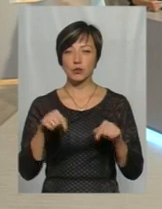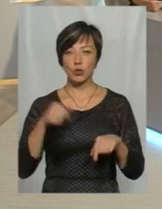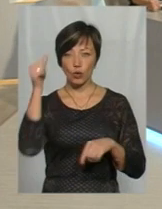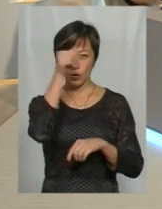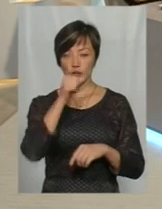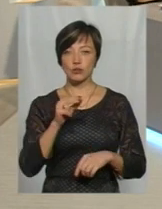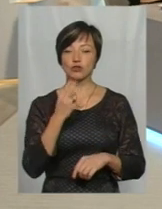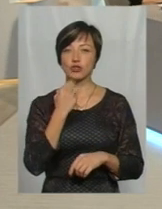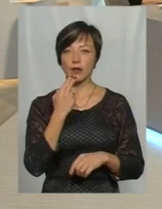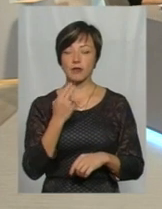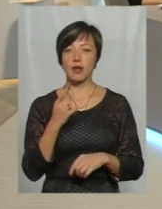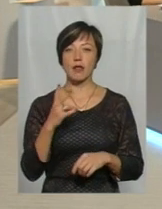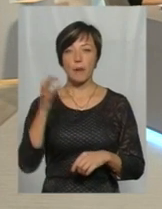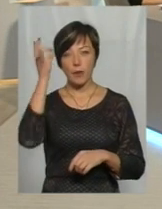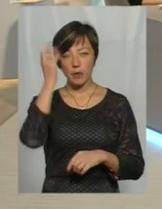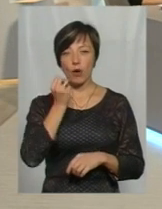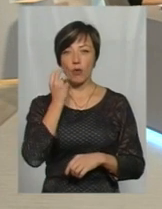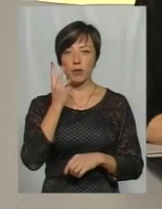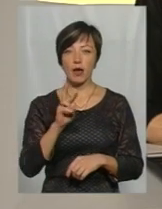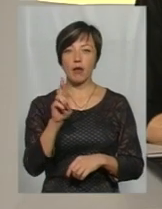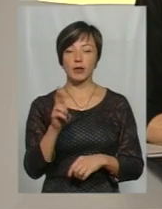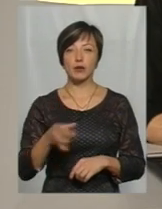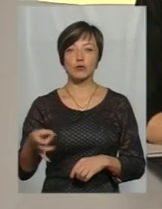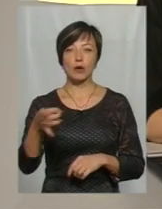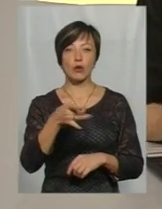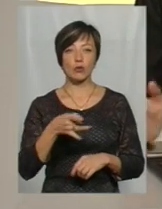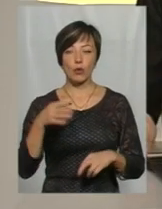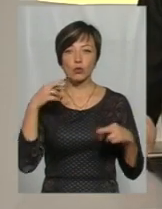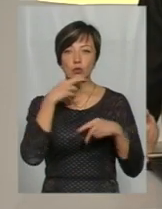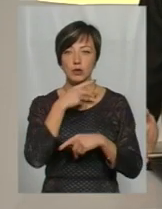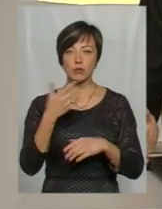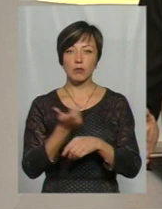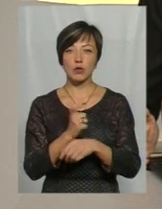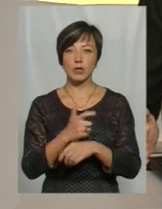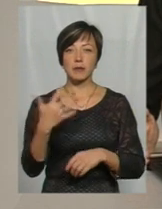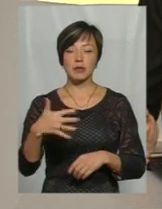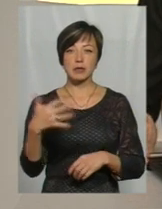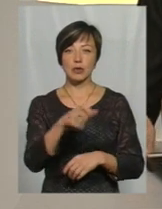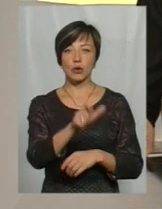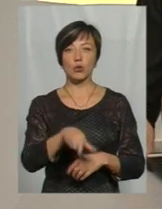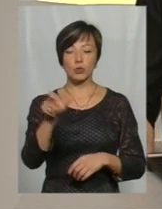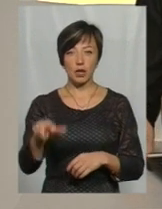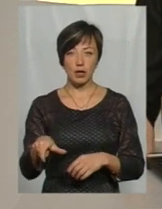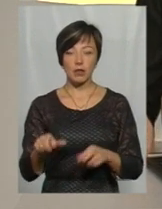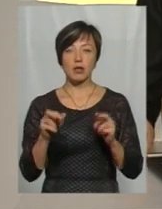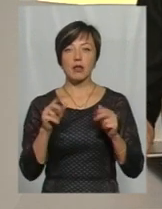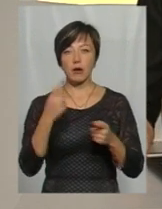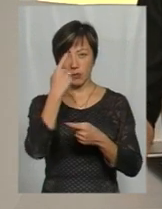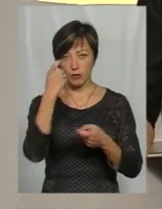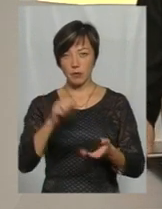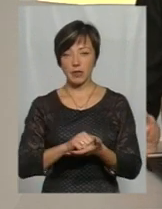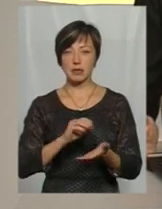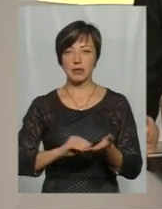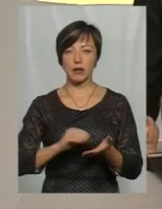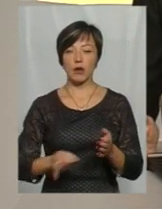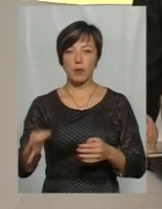випадок. У червні на поминальному обіді в Ярмолинецькому районі отруїлися понад півсотні людей. Як повідомила